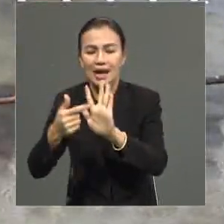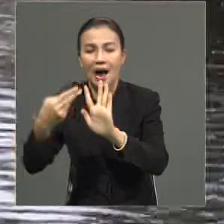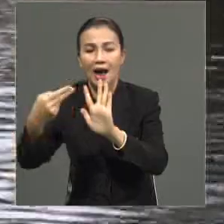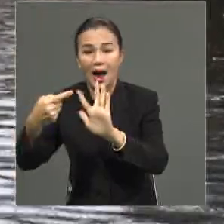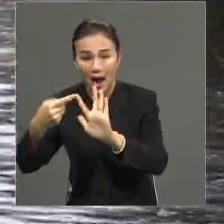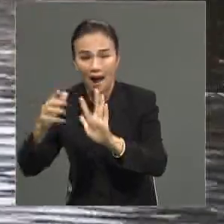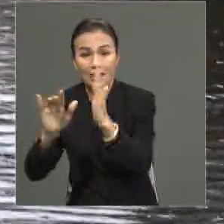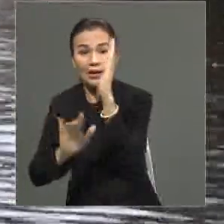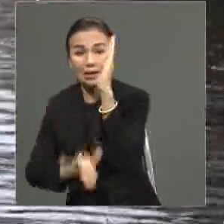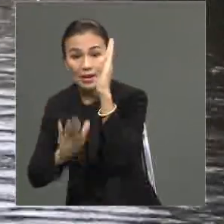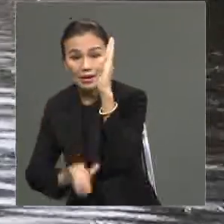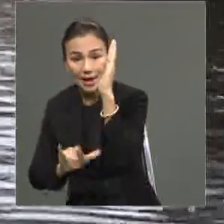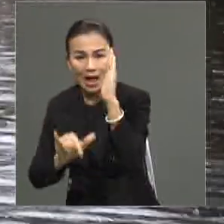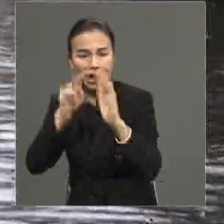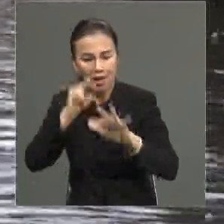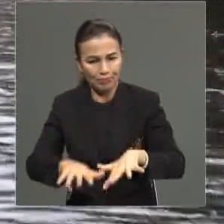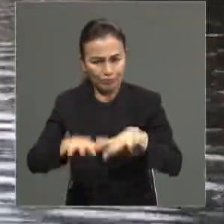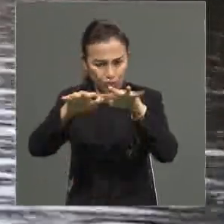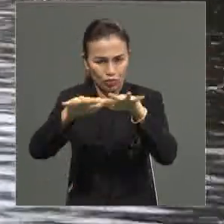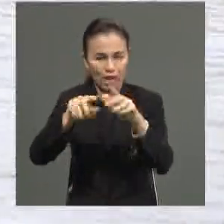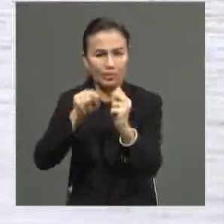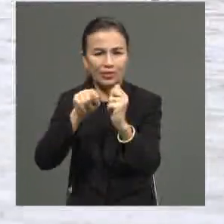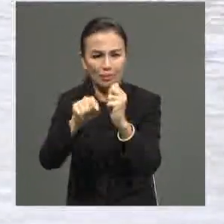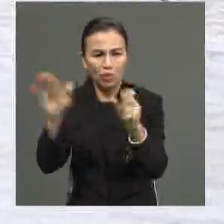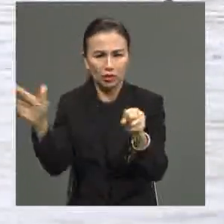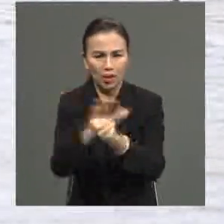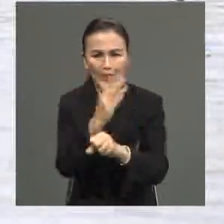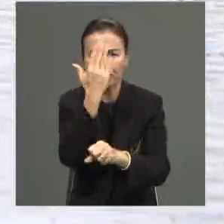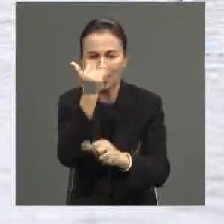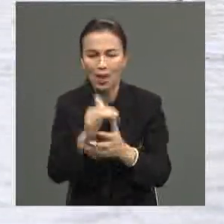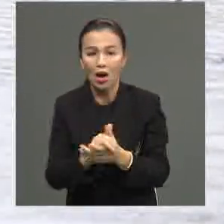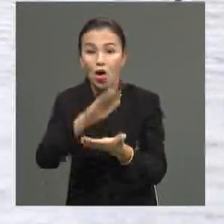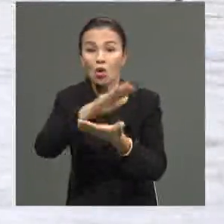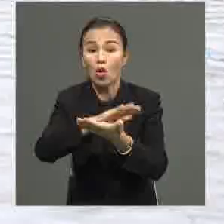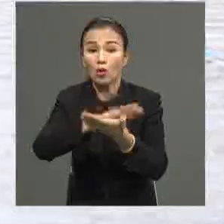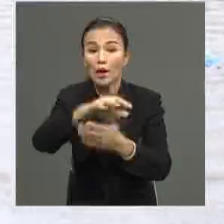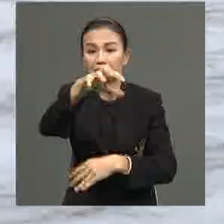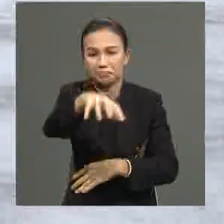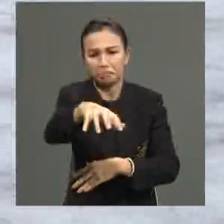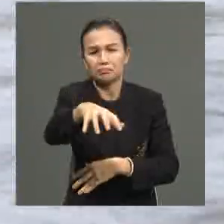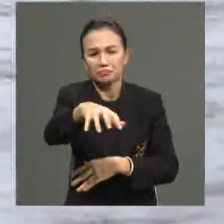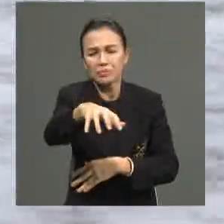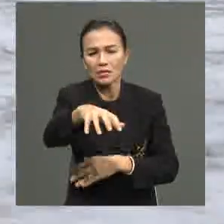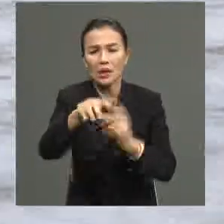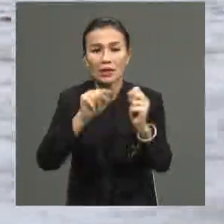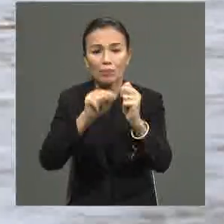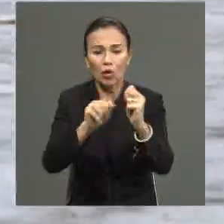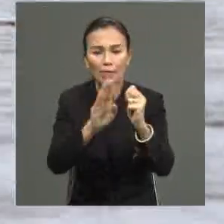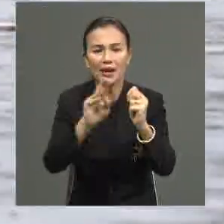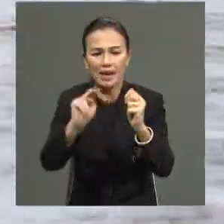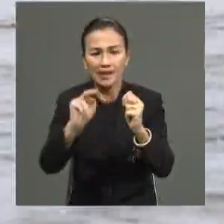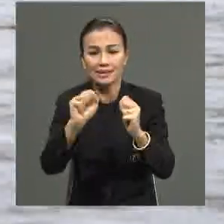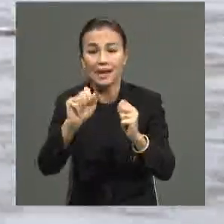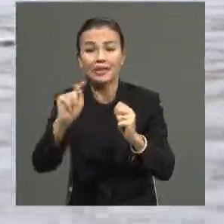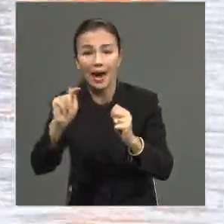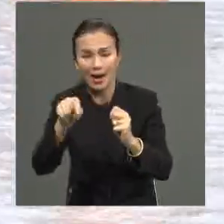าวบ้านได้รับความเดือดร้อนกันเช่นเดียวกับภาพที่ส่งต่อกันในโลกออนไลน์นะเป็นภาพที่โรงเรียนดำรงวิทยาที่ตำบลบันนังสตาอำเภอบันนังส